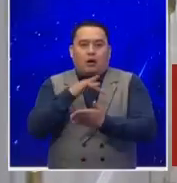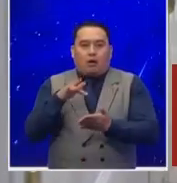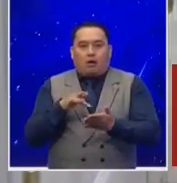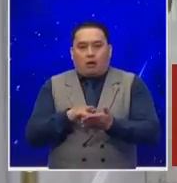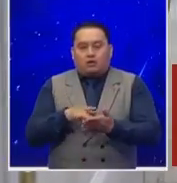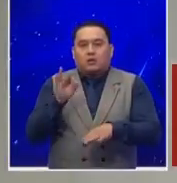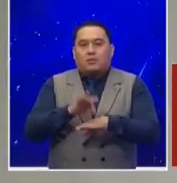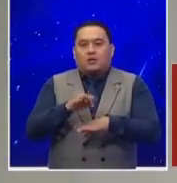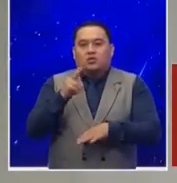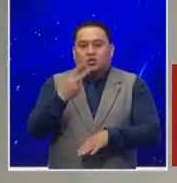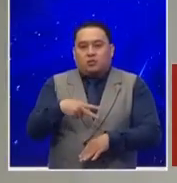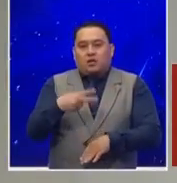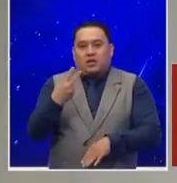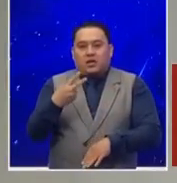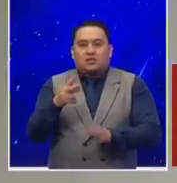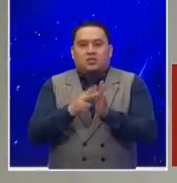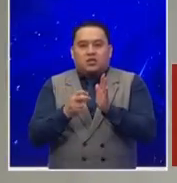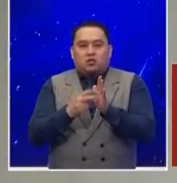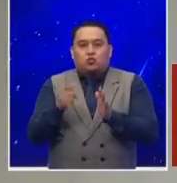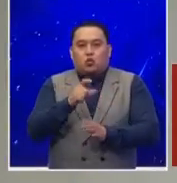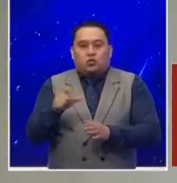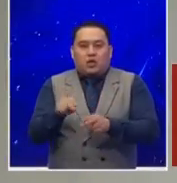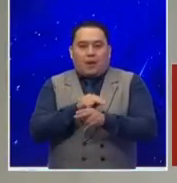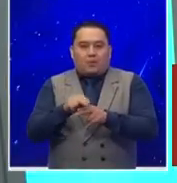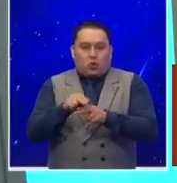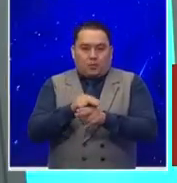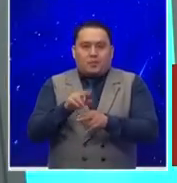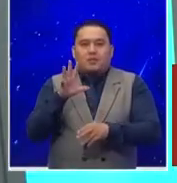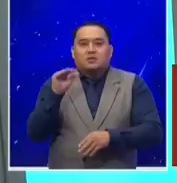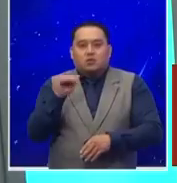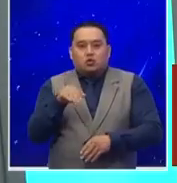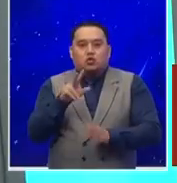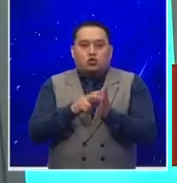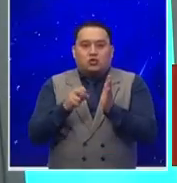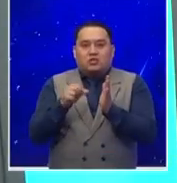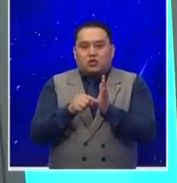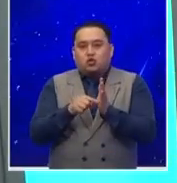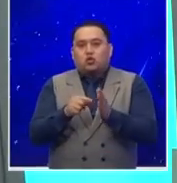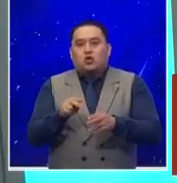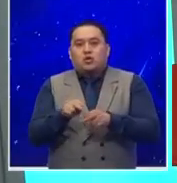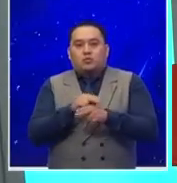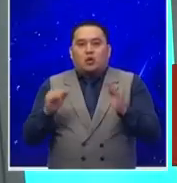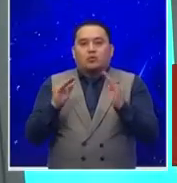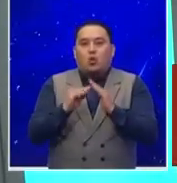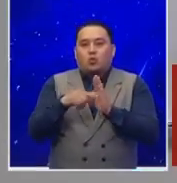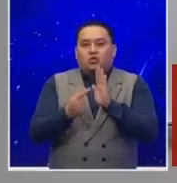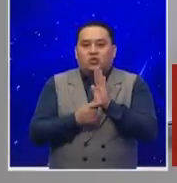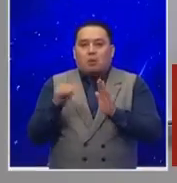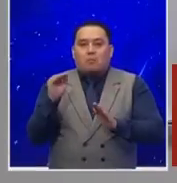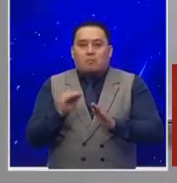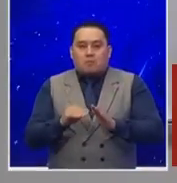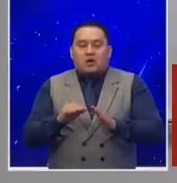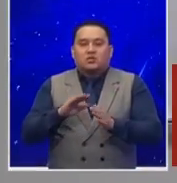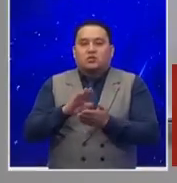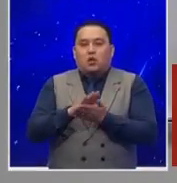індеттен 22830 науқас ем қабылдауда, 5383-і стационарда,